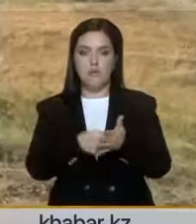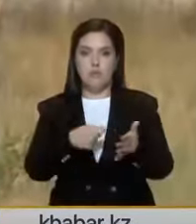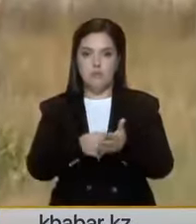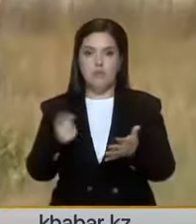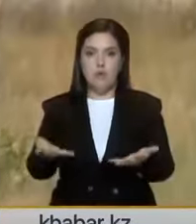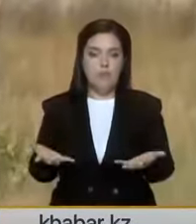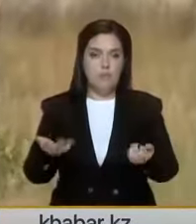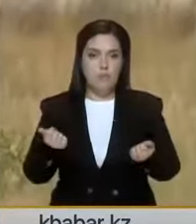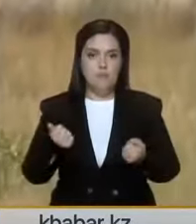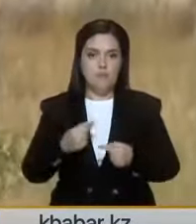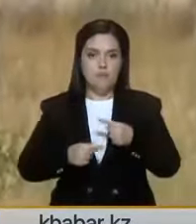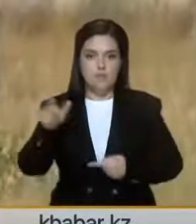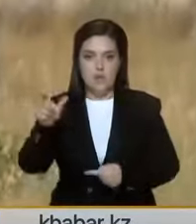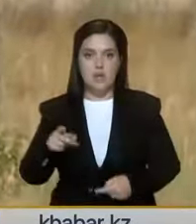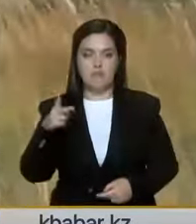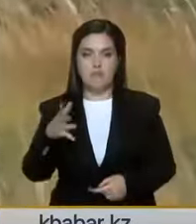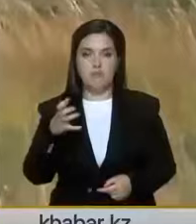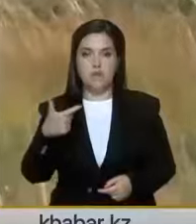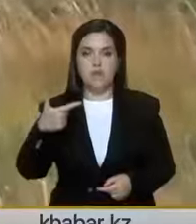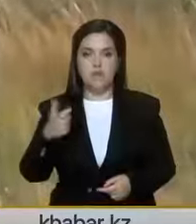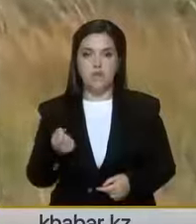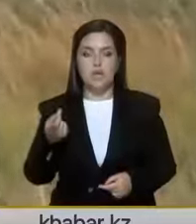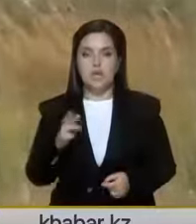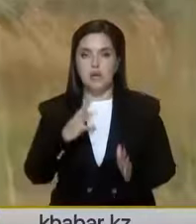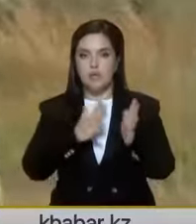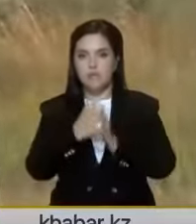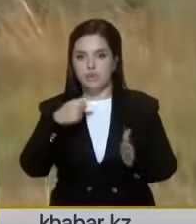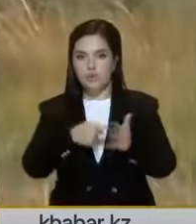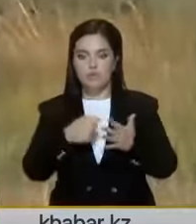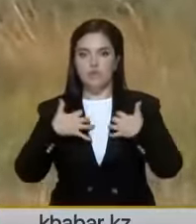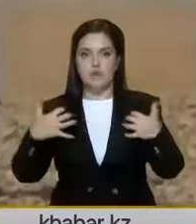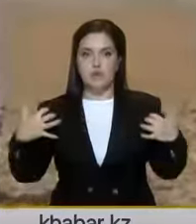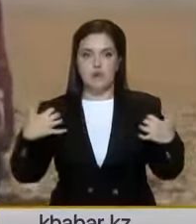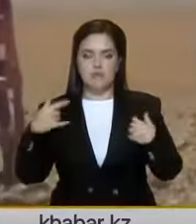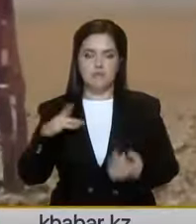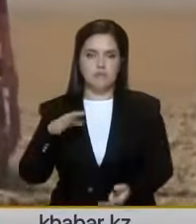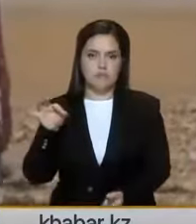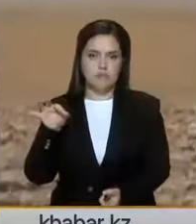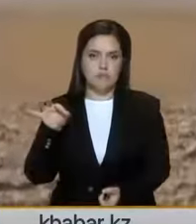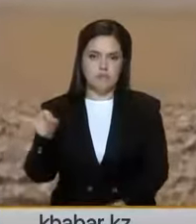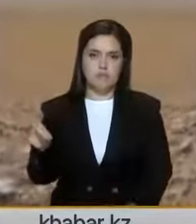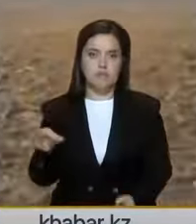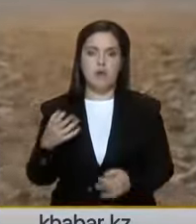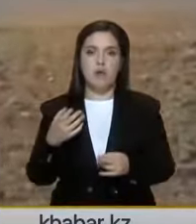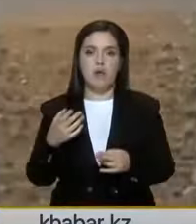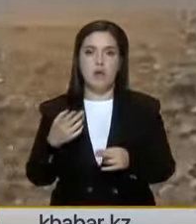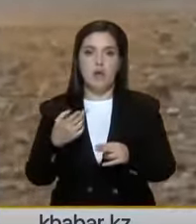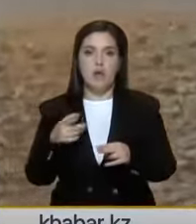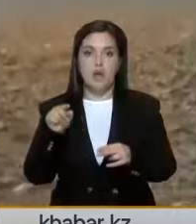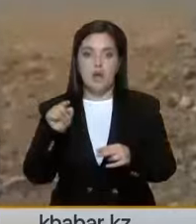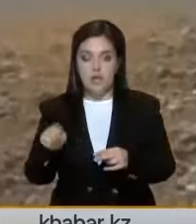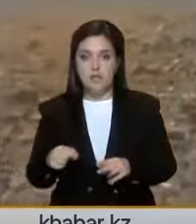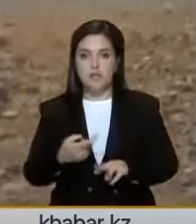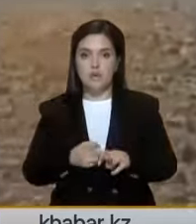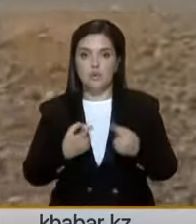больше 2500 гектаров для выпаса скота. Но ни дня земли не использовались по назначению. Эти и